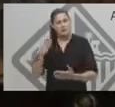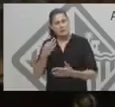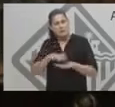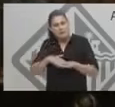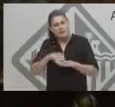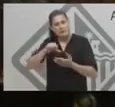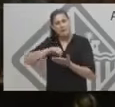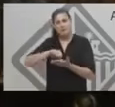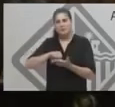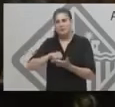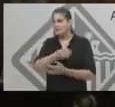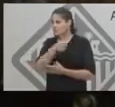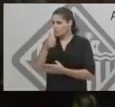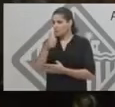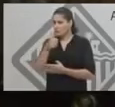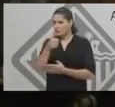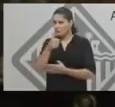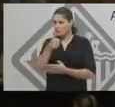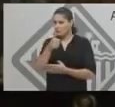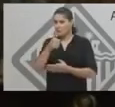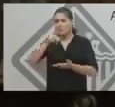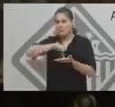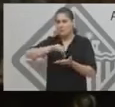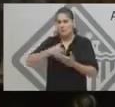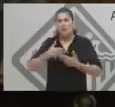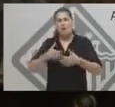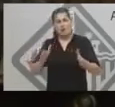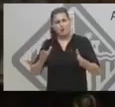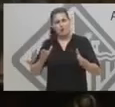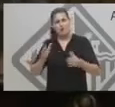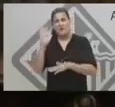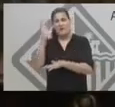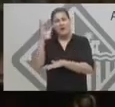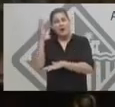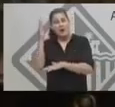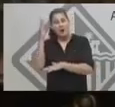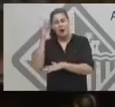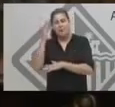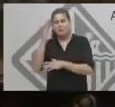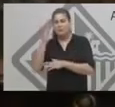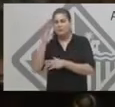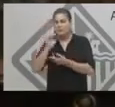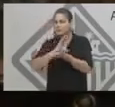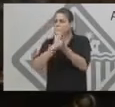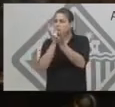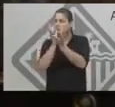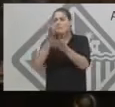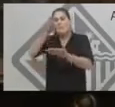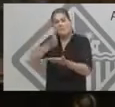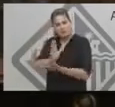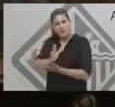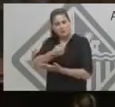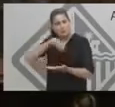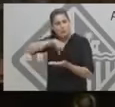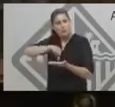lloc, Palma com a pool mover, la lluita contra el canvi climàtic. Avançam cap a una ciutat capaç